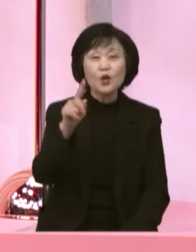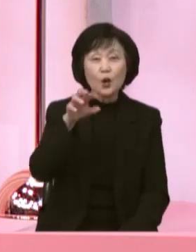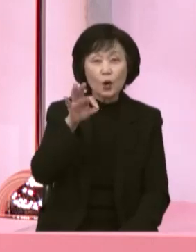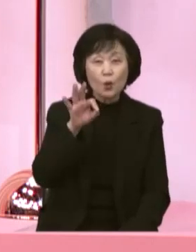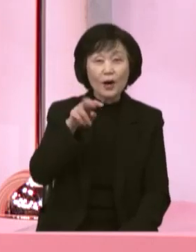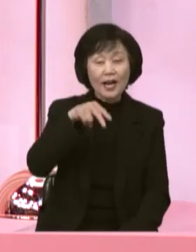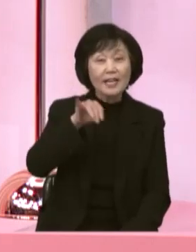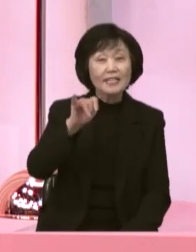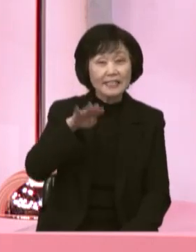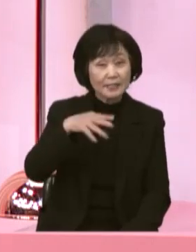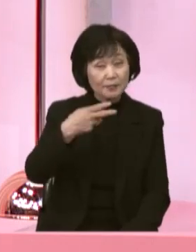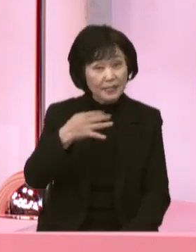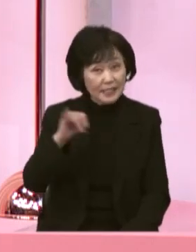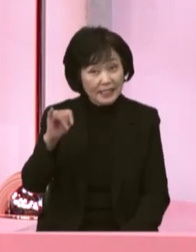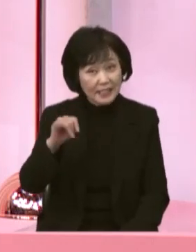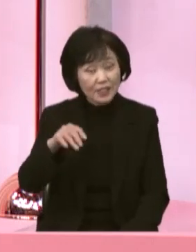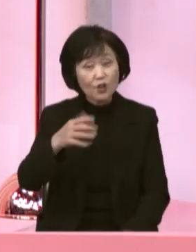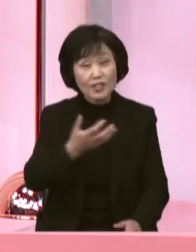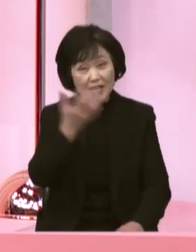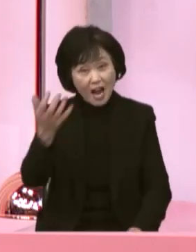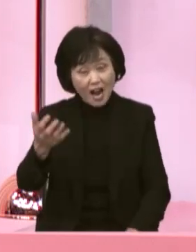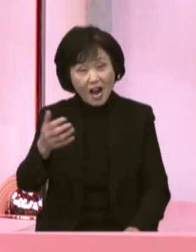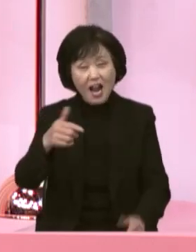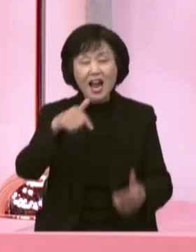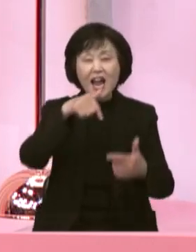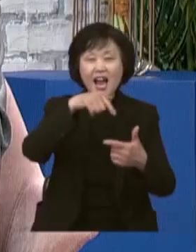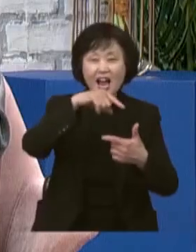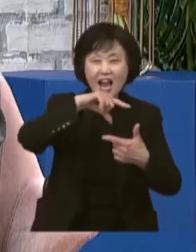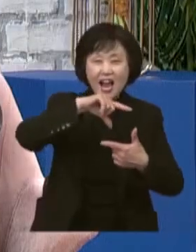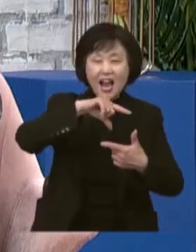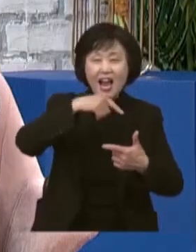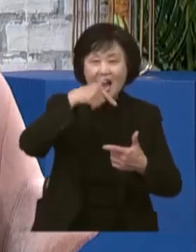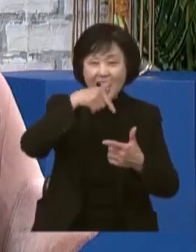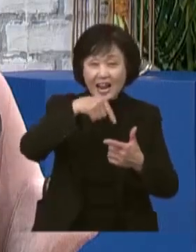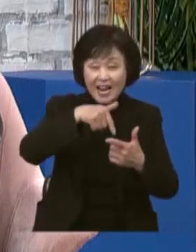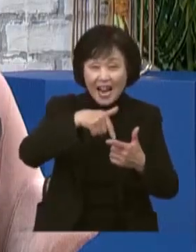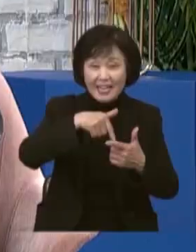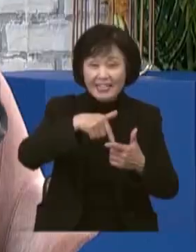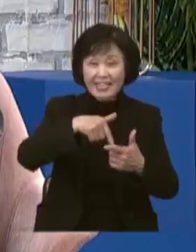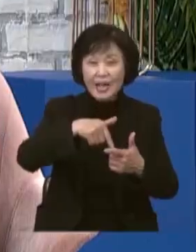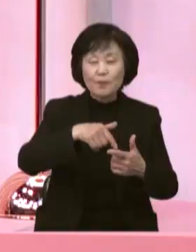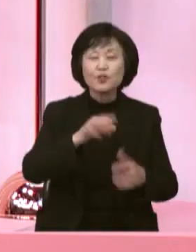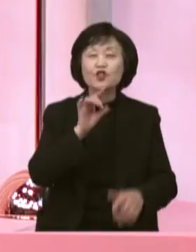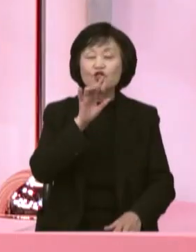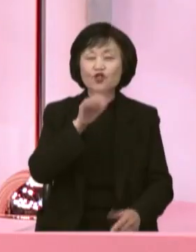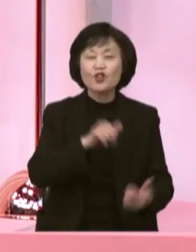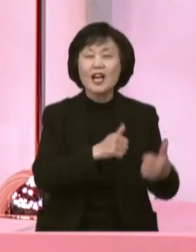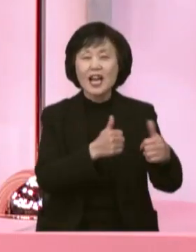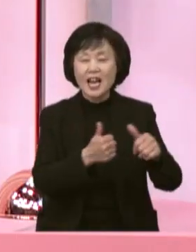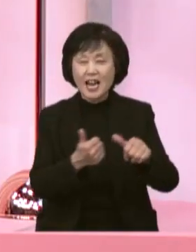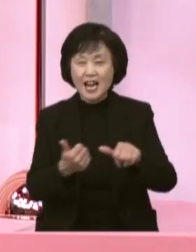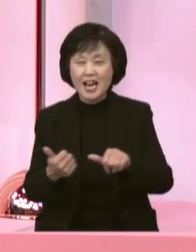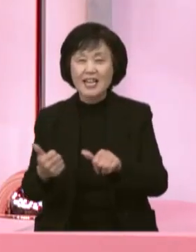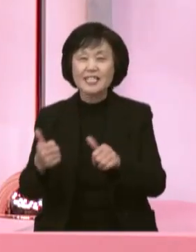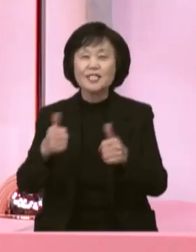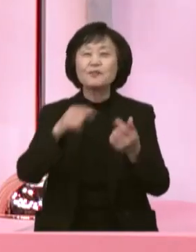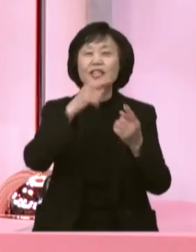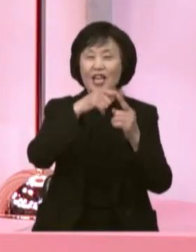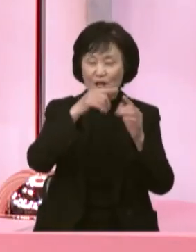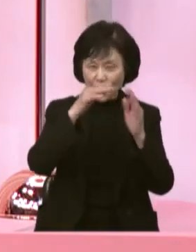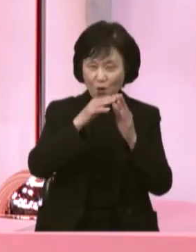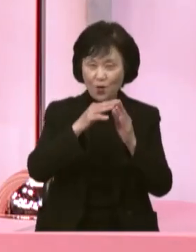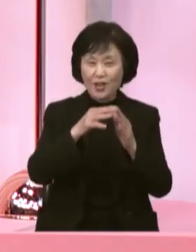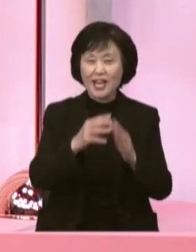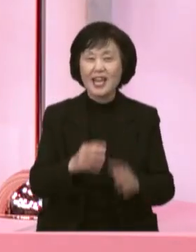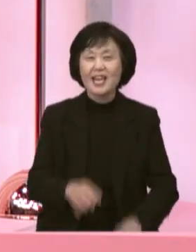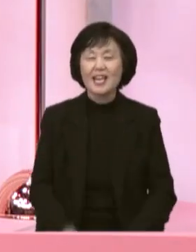이사 갔어요. 아니 교회 이름. 강남중앙침례교회. 네. 예, 저기 최병남 목사님. 네네네. 이사를 가가지고 제가 지금 할